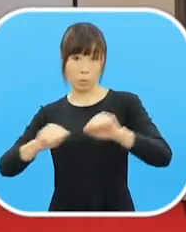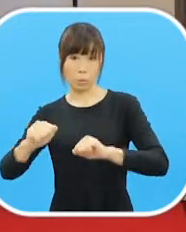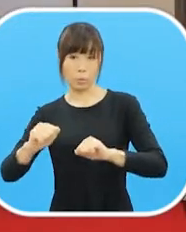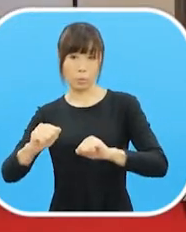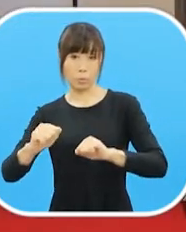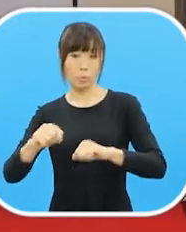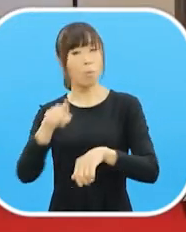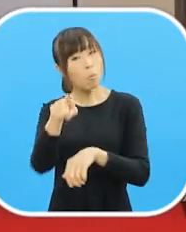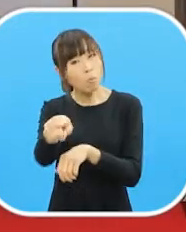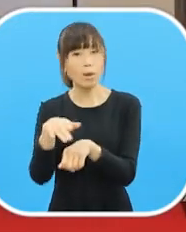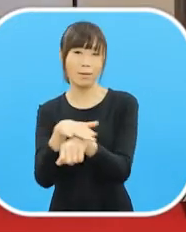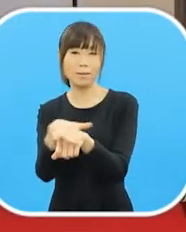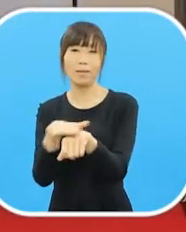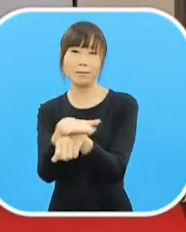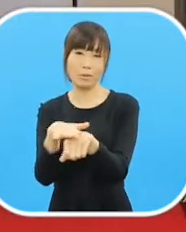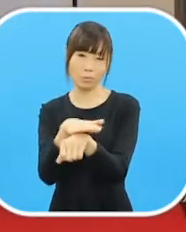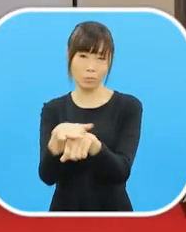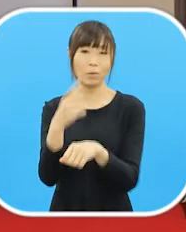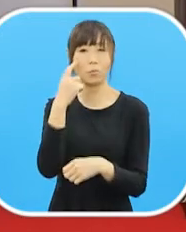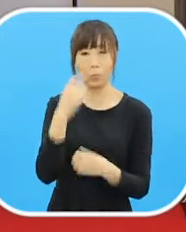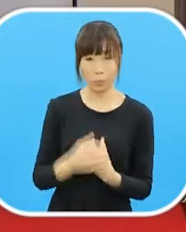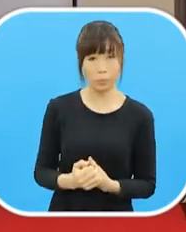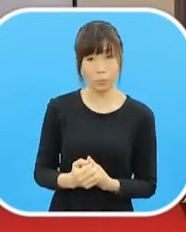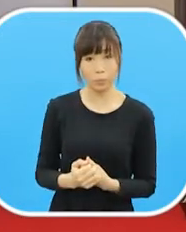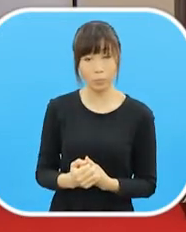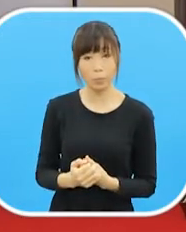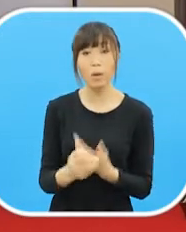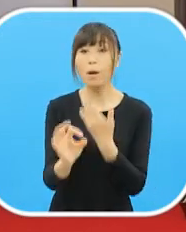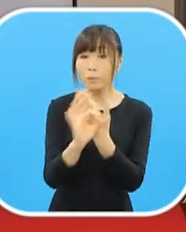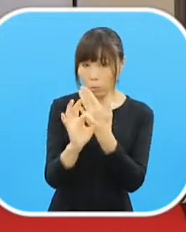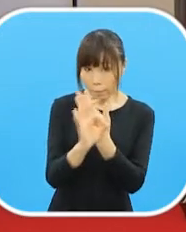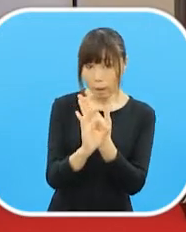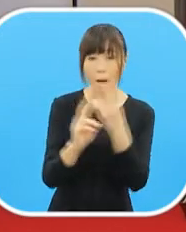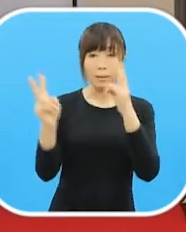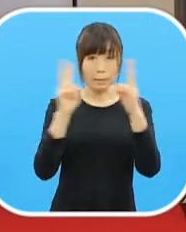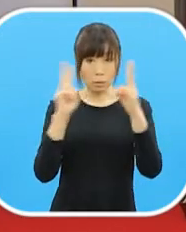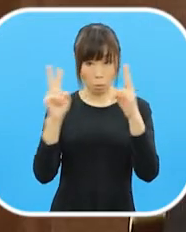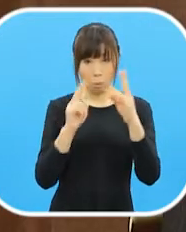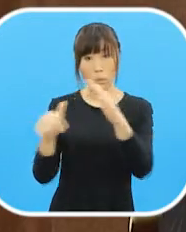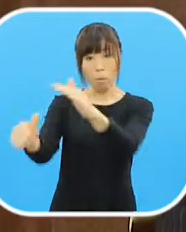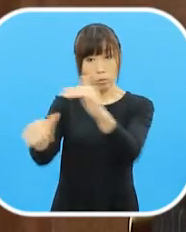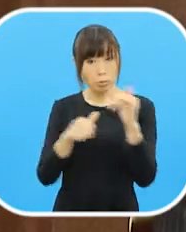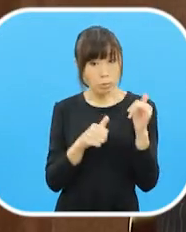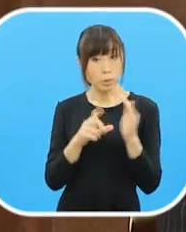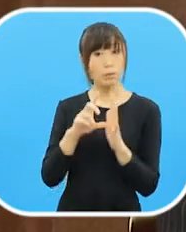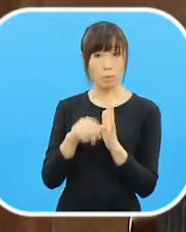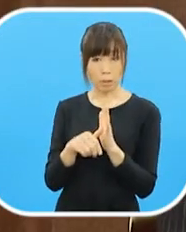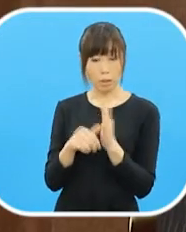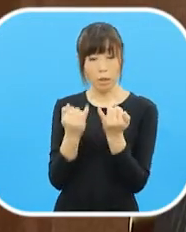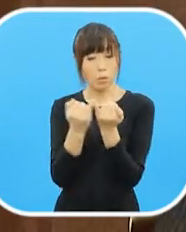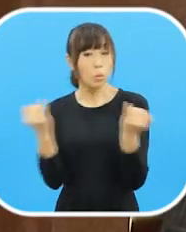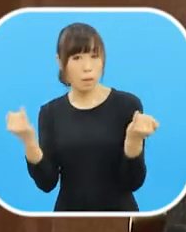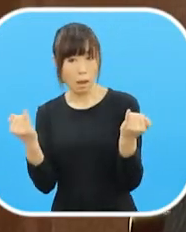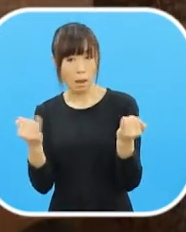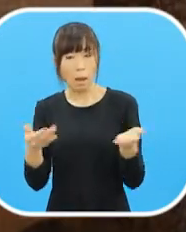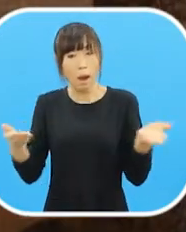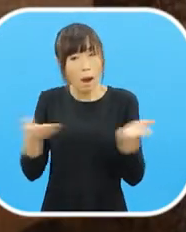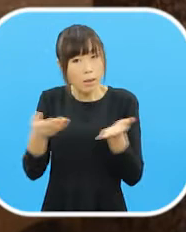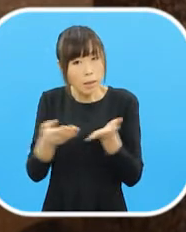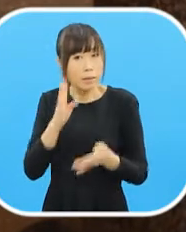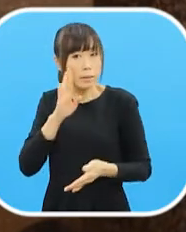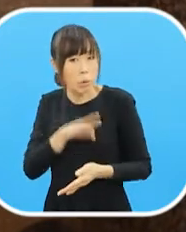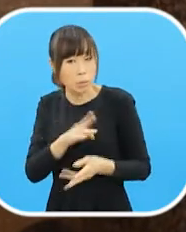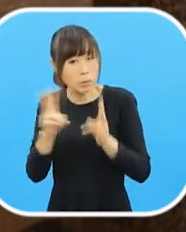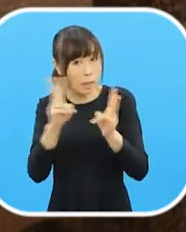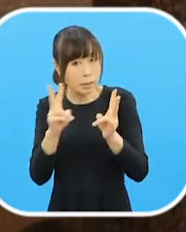やっぱりこれがね、秋田はこの間まで、企業誘致、女性はどうするんだと、面